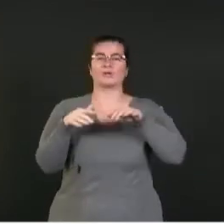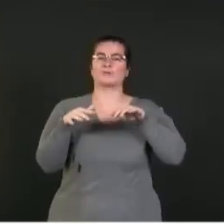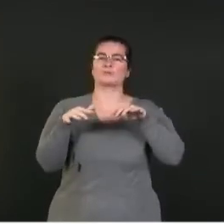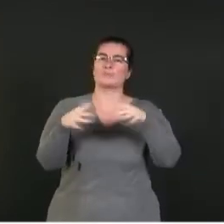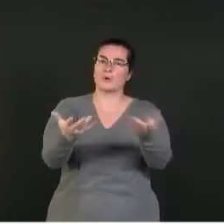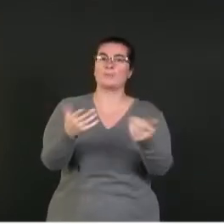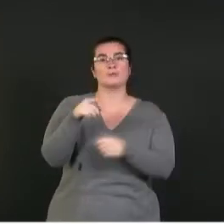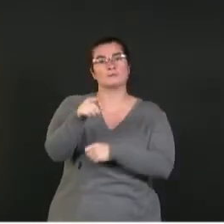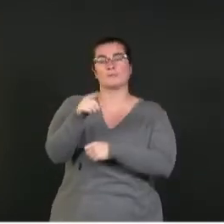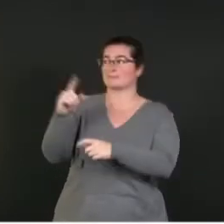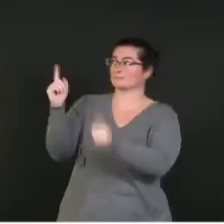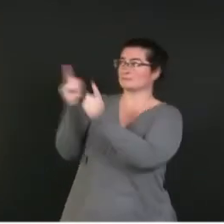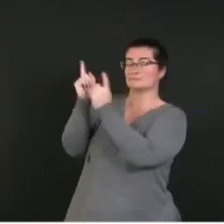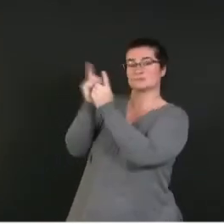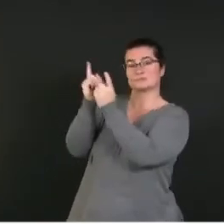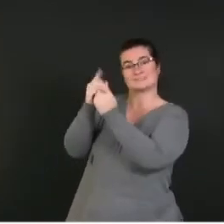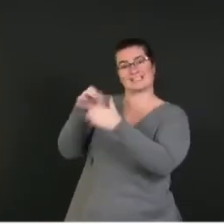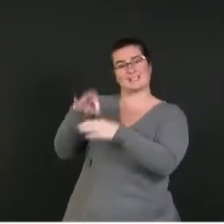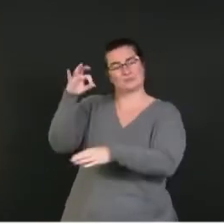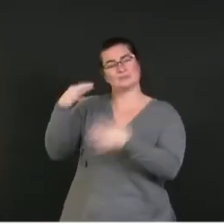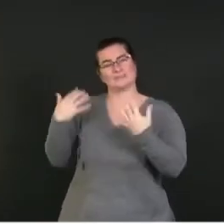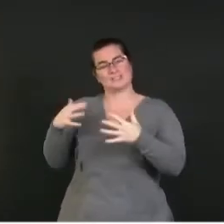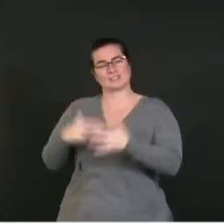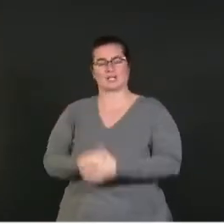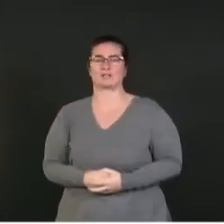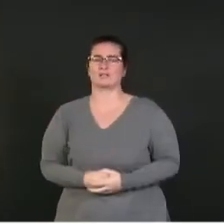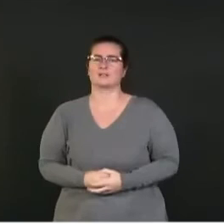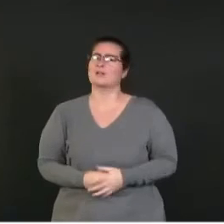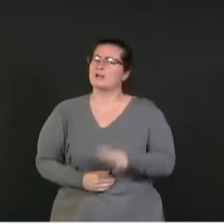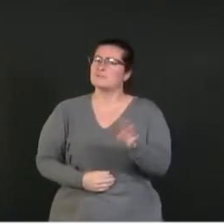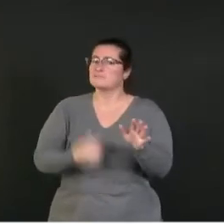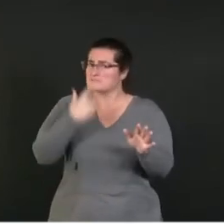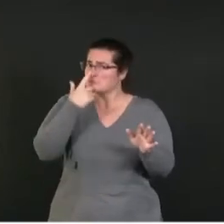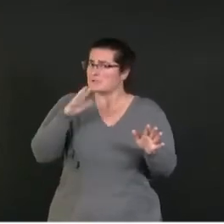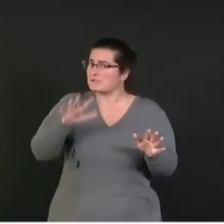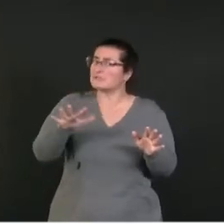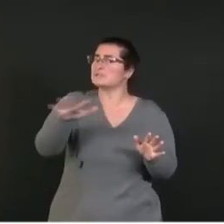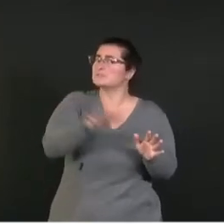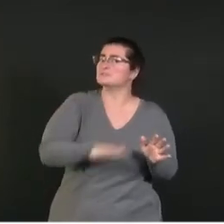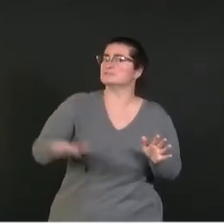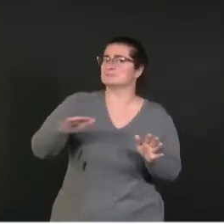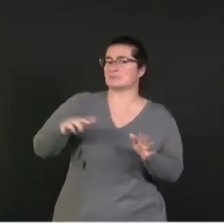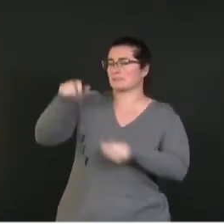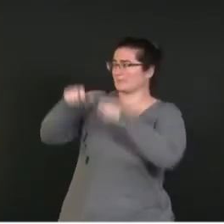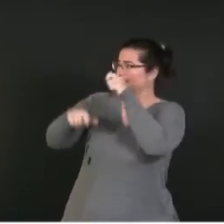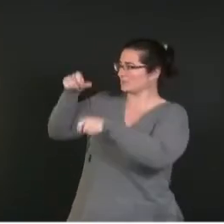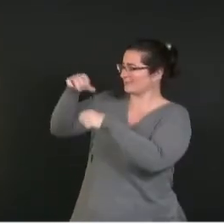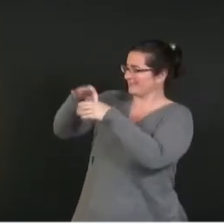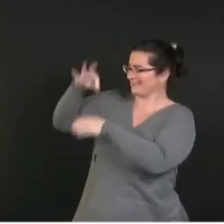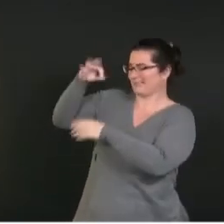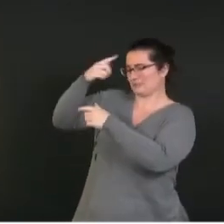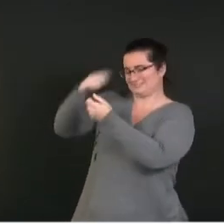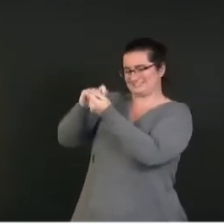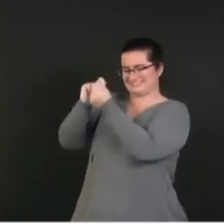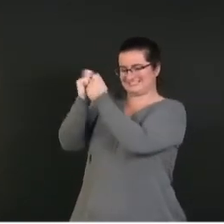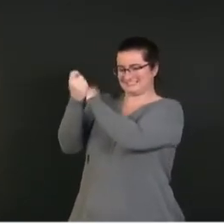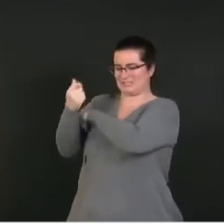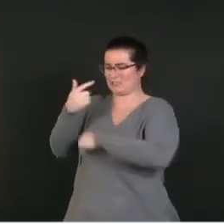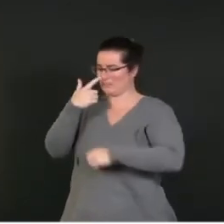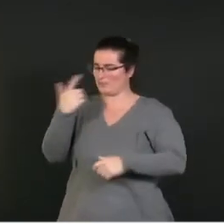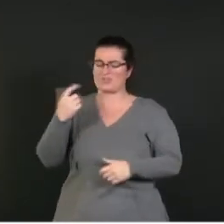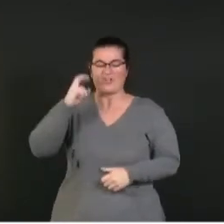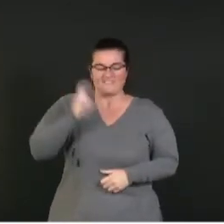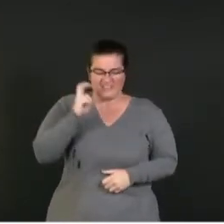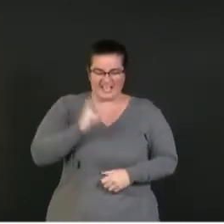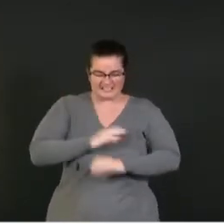territoire. Est-ce que vous avez le sentiment que les états d'esprit ont vraiment évolué, qu'on n'est plus dans ce verdissement, qu'on pense plus